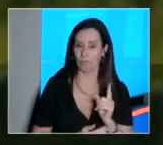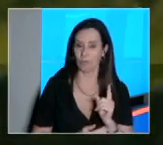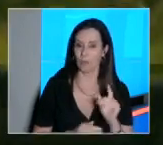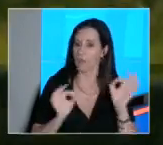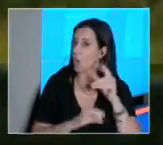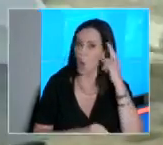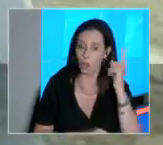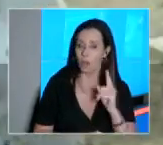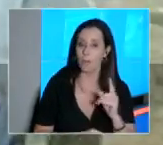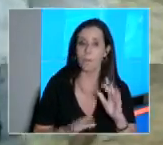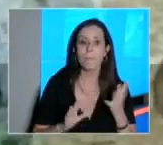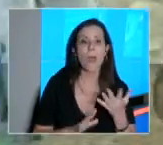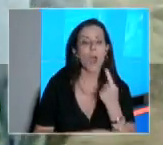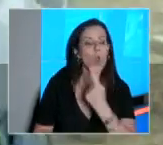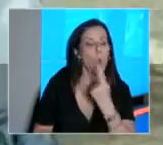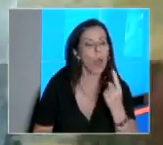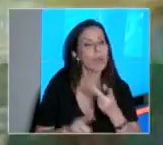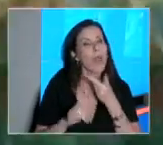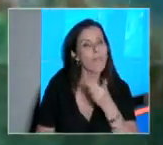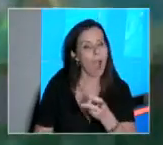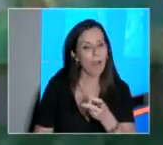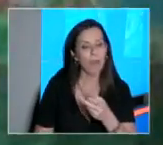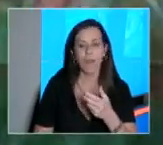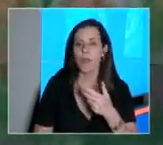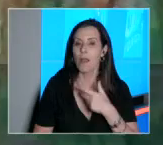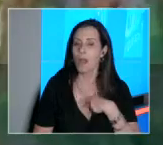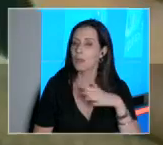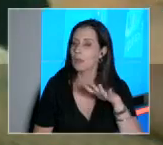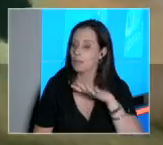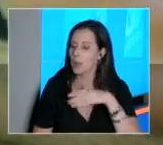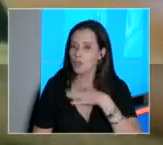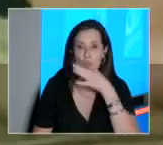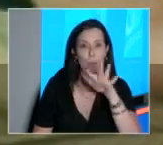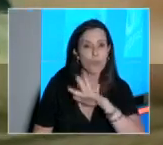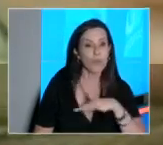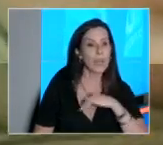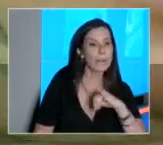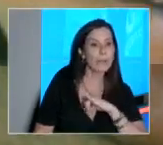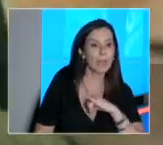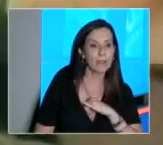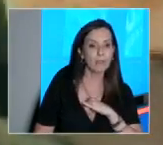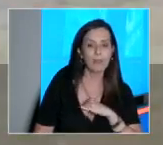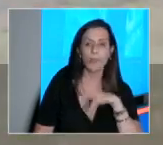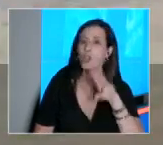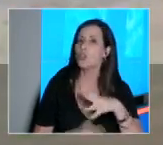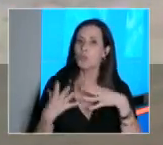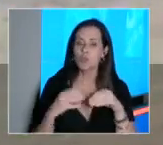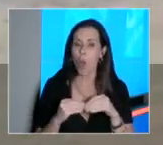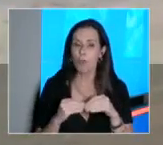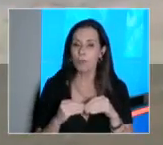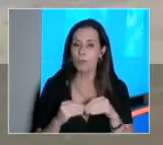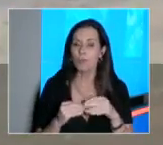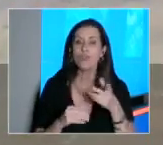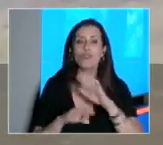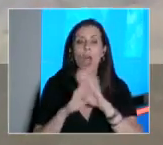אף אחד לא יודע מה עבר על כל אחד ואחד. אני מסתובב בשכונות, אני שואל, אני מתעניין. יש משפחות